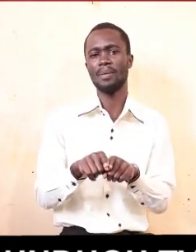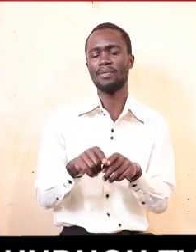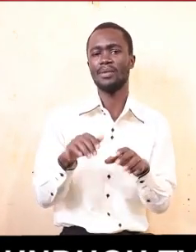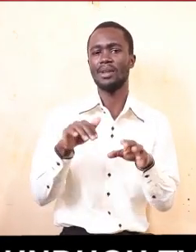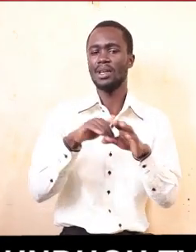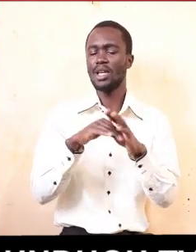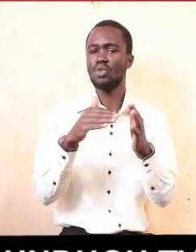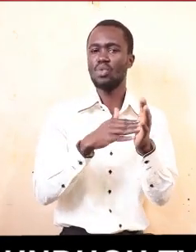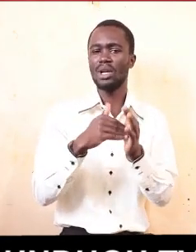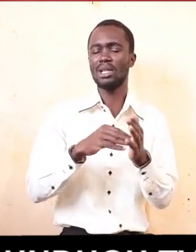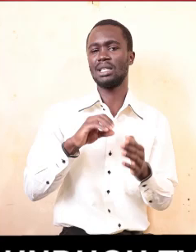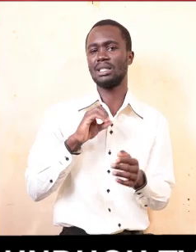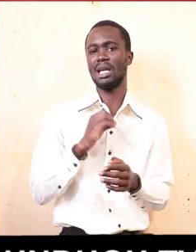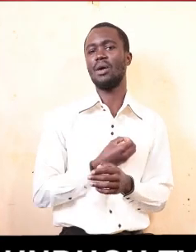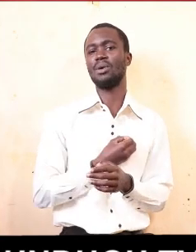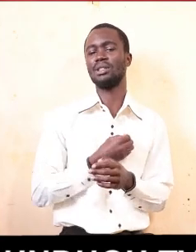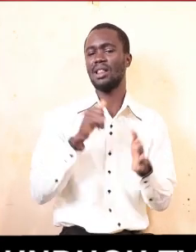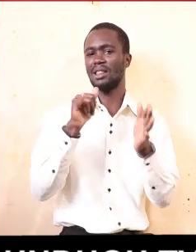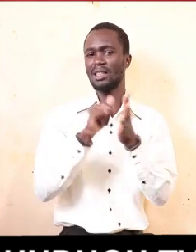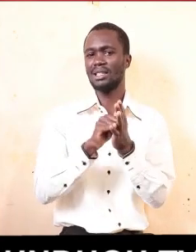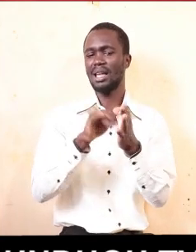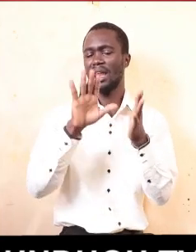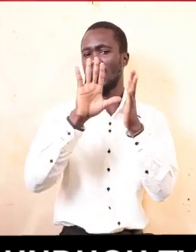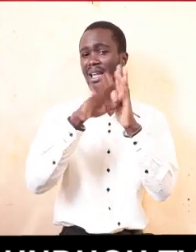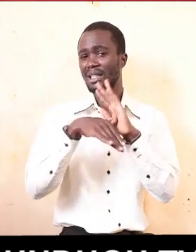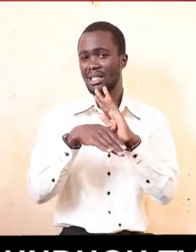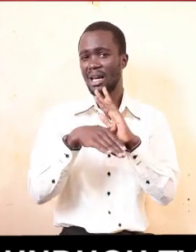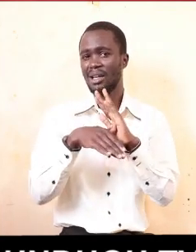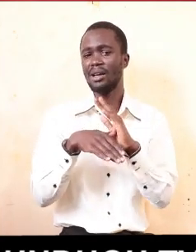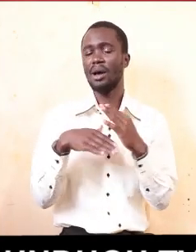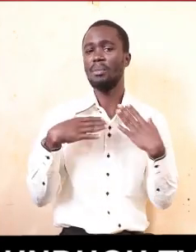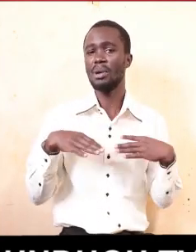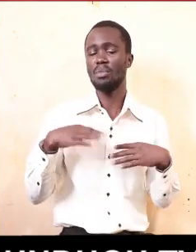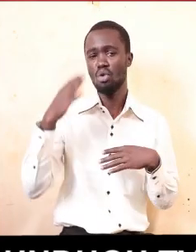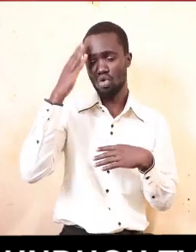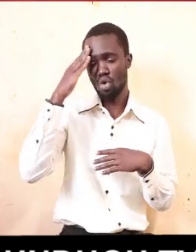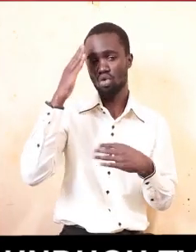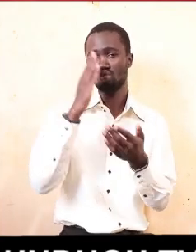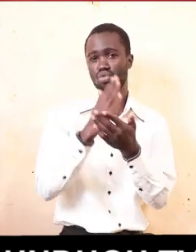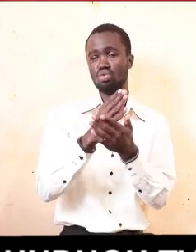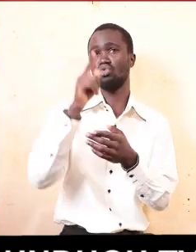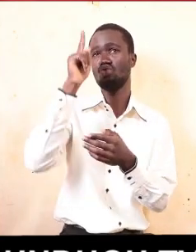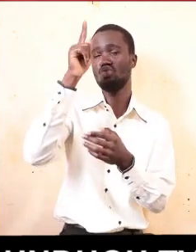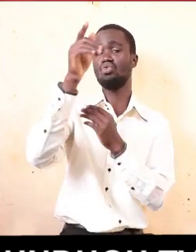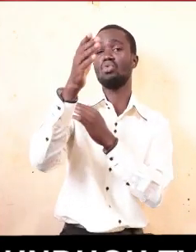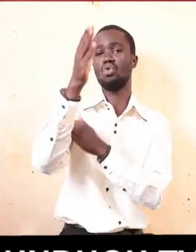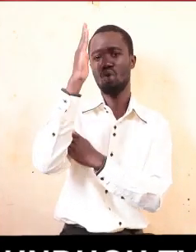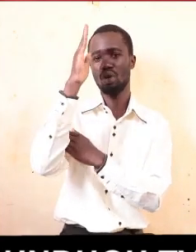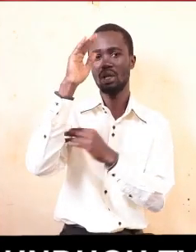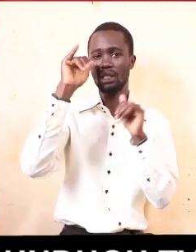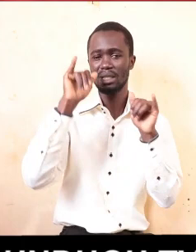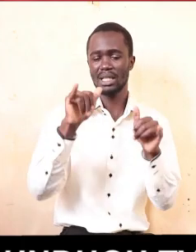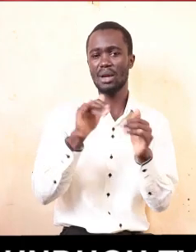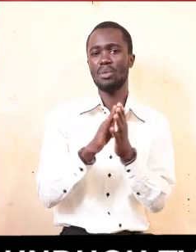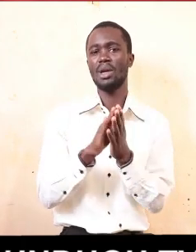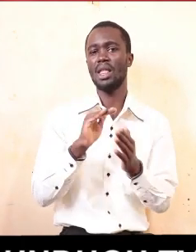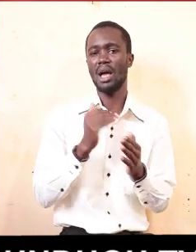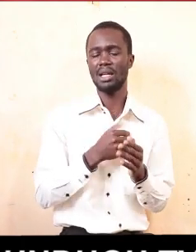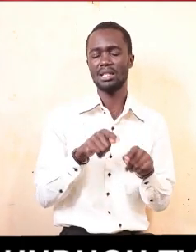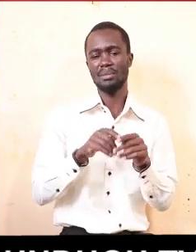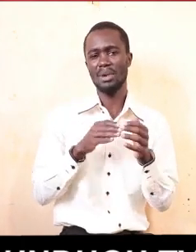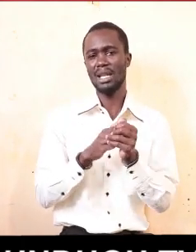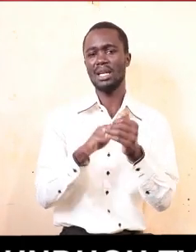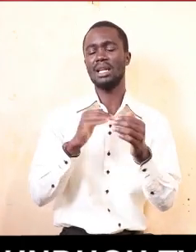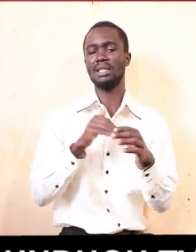unyonge na udhaifu wetu, ili baadaye ujulikane wewe ndiye Bwana. Uwe pamoja nasi na